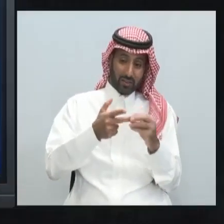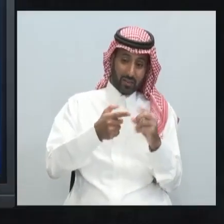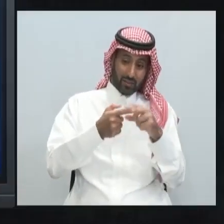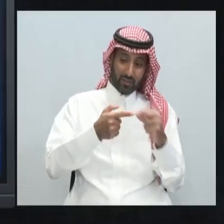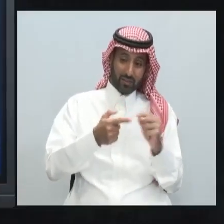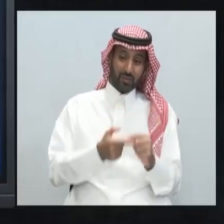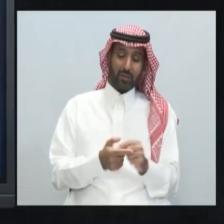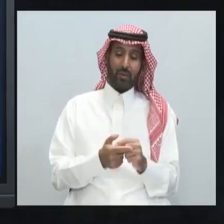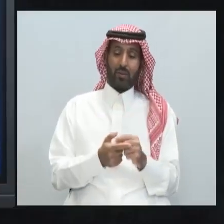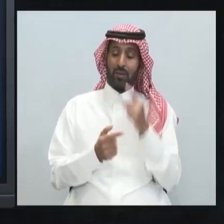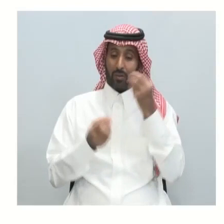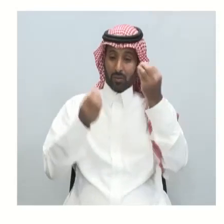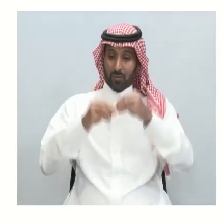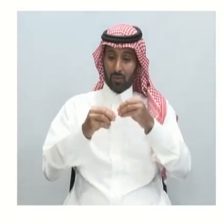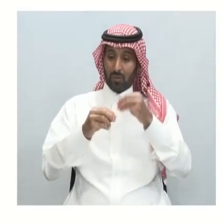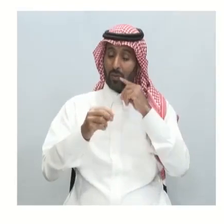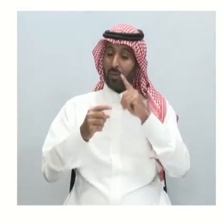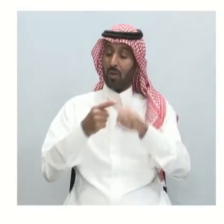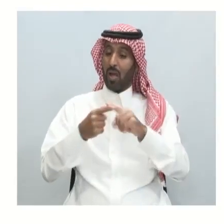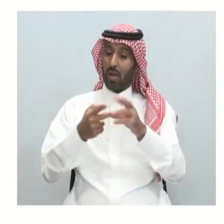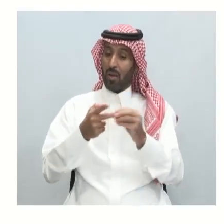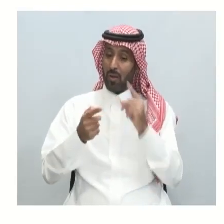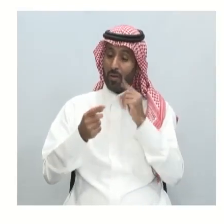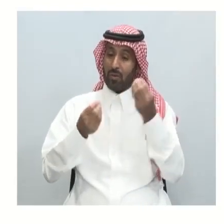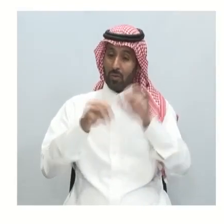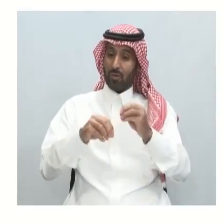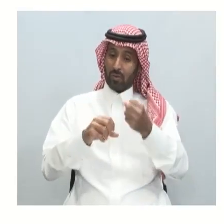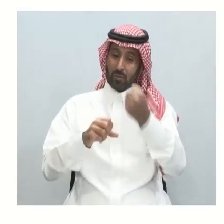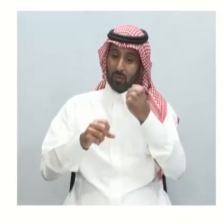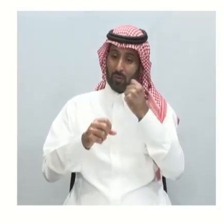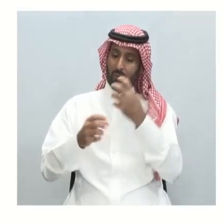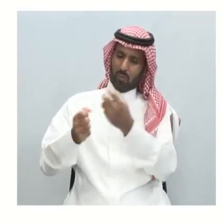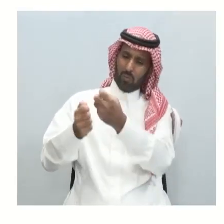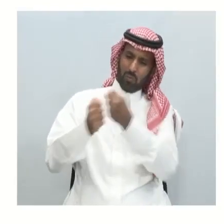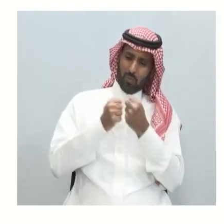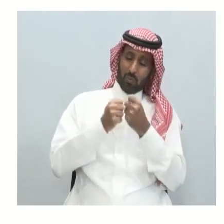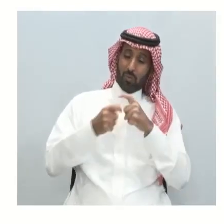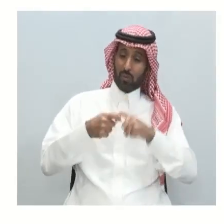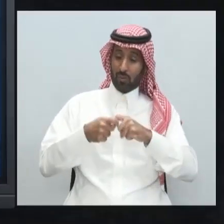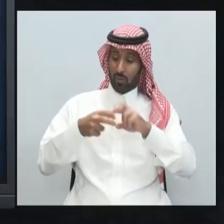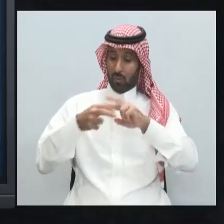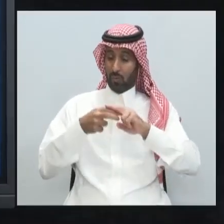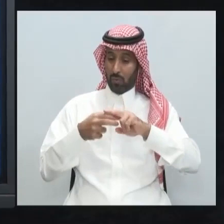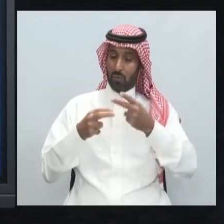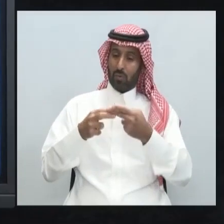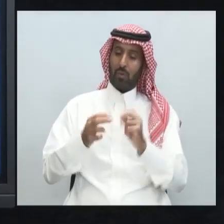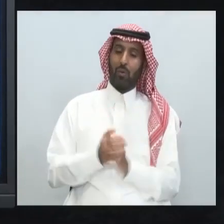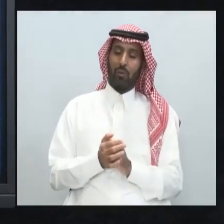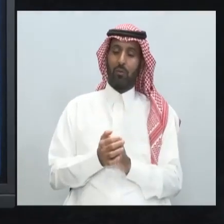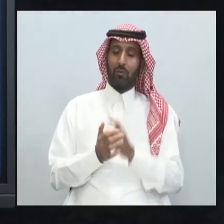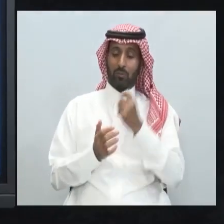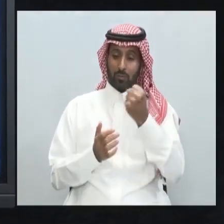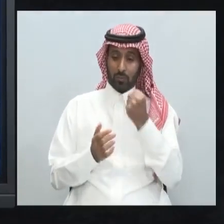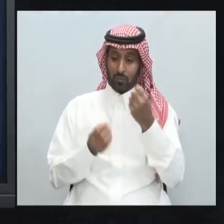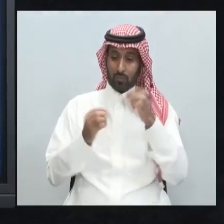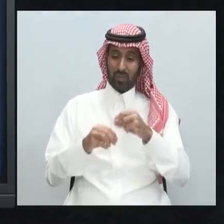معلومه كلما زادت قطبيه الجزيء زادت قوه ثنائيه القطب اذا علاقه طرديه كلما زادت